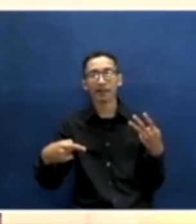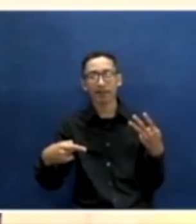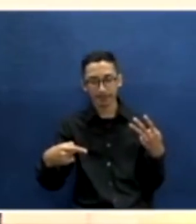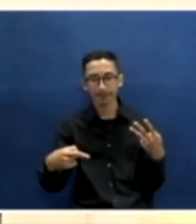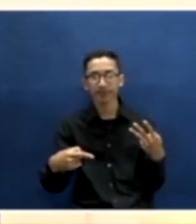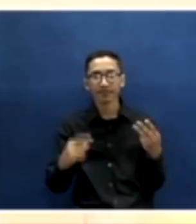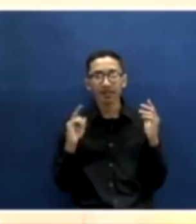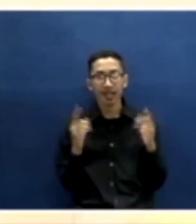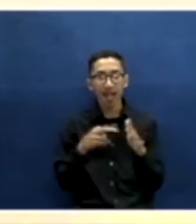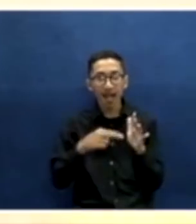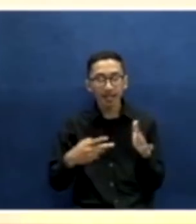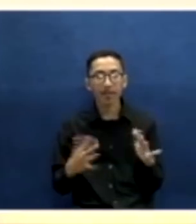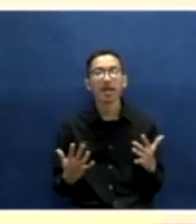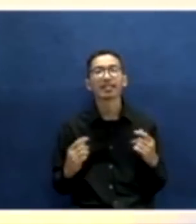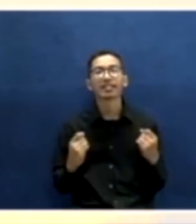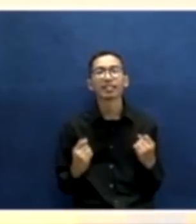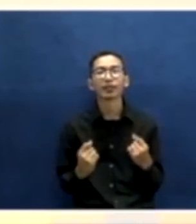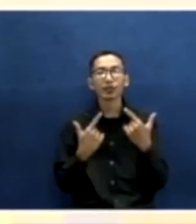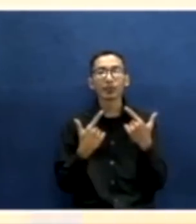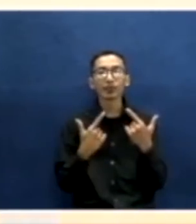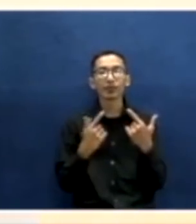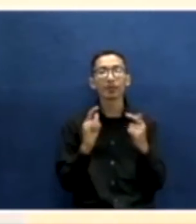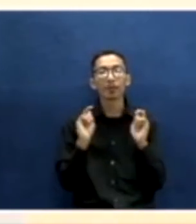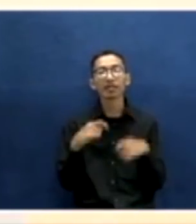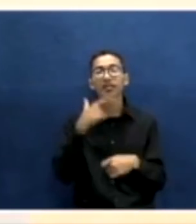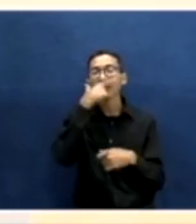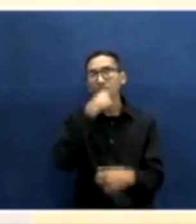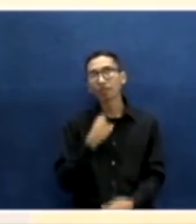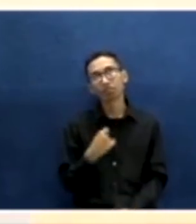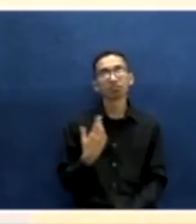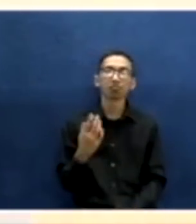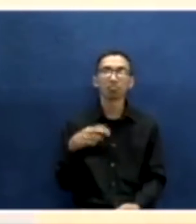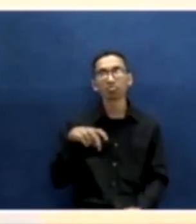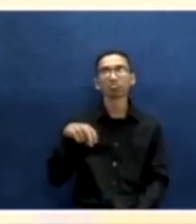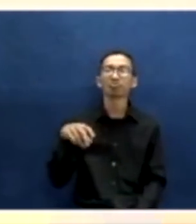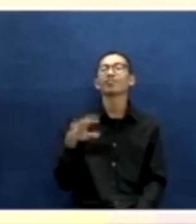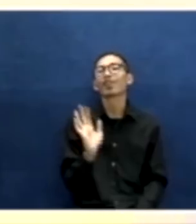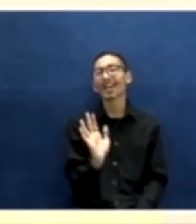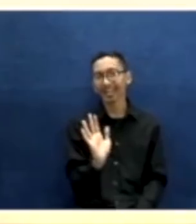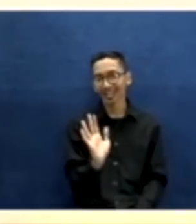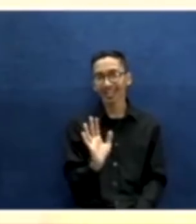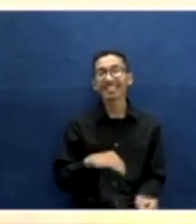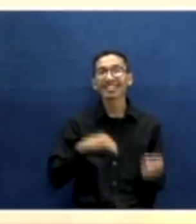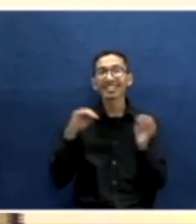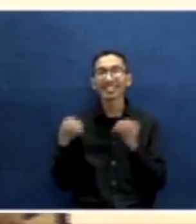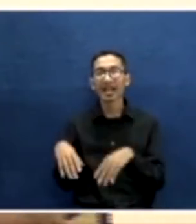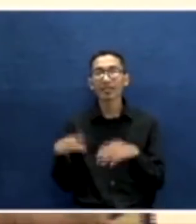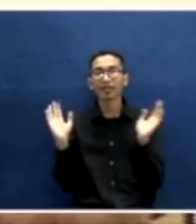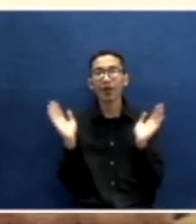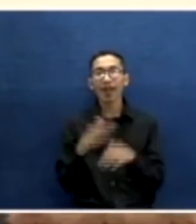kehidupan hijrah itu bukan hanya jilbab kehidupan hijrah itu bukan hanya shalat di